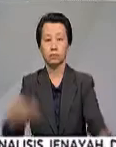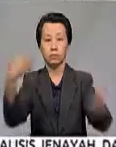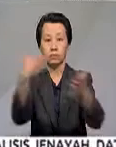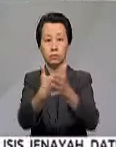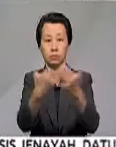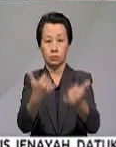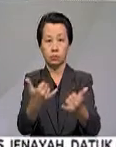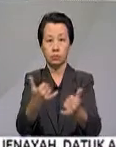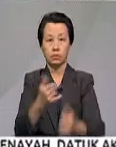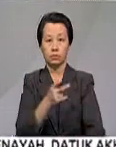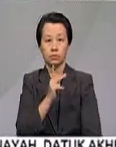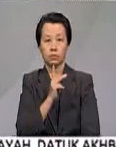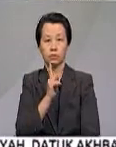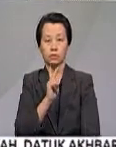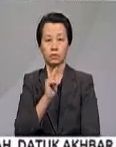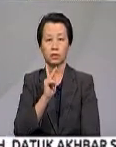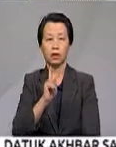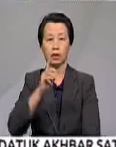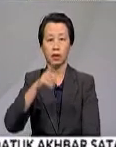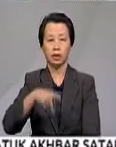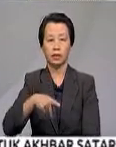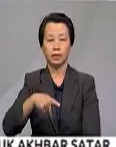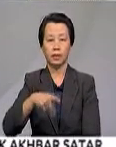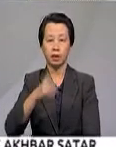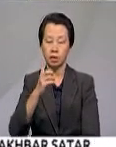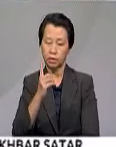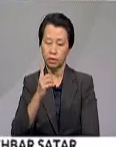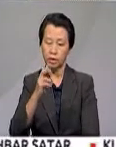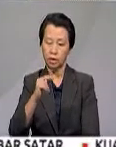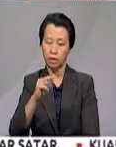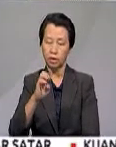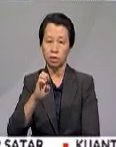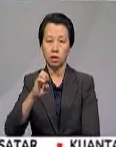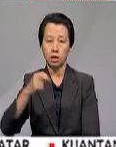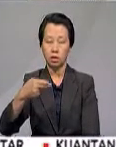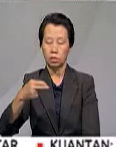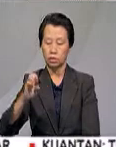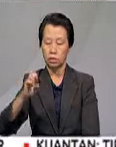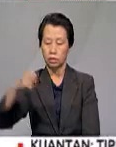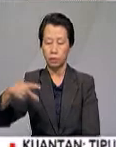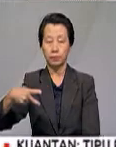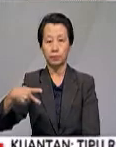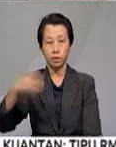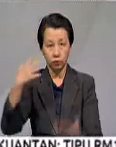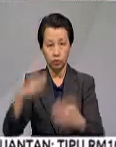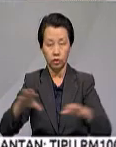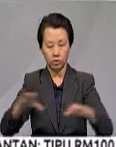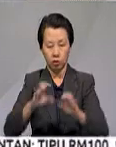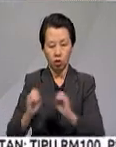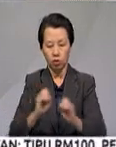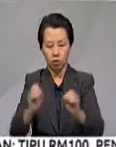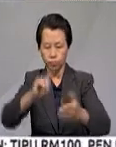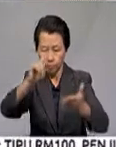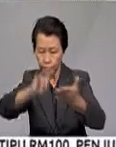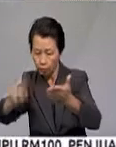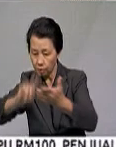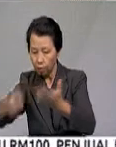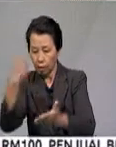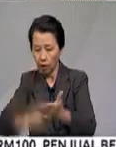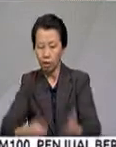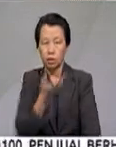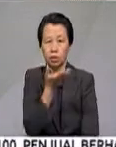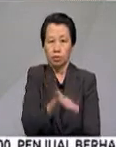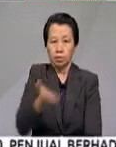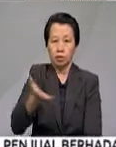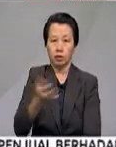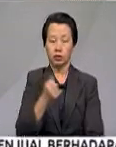Baik, sehingga hari ini Kementerian Perdagangan Dalam Negeri dan Hal Ehwal Pengguna KPDNHEP telah membuat operasi pemeriksaan harga barangan